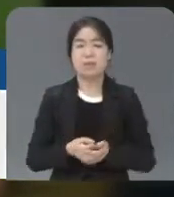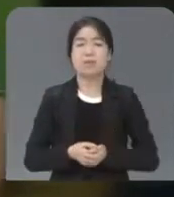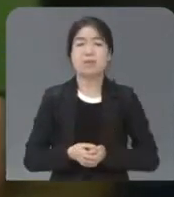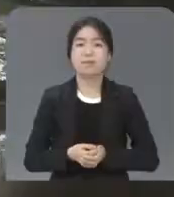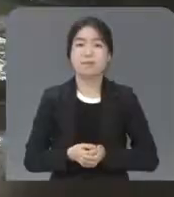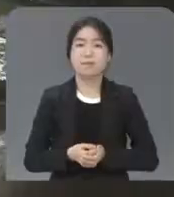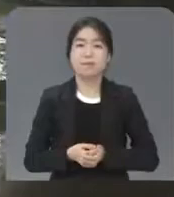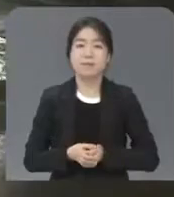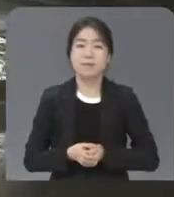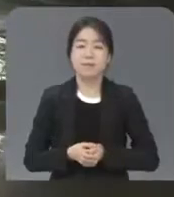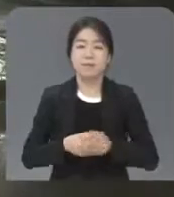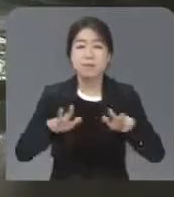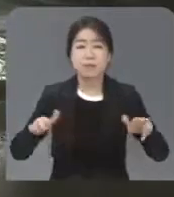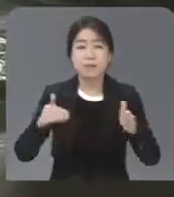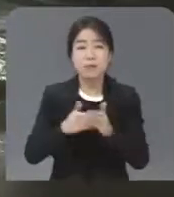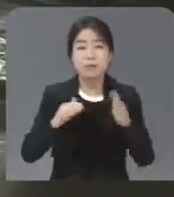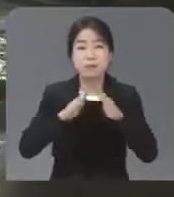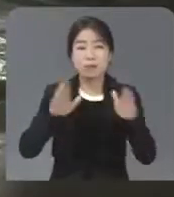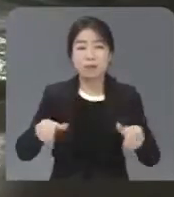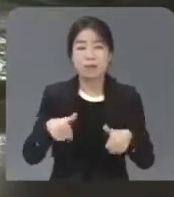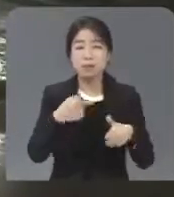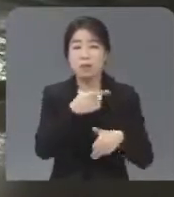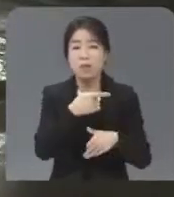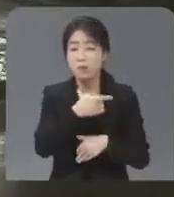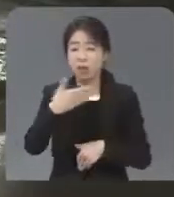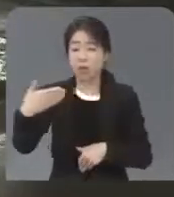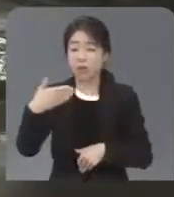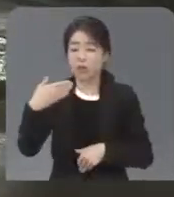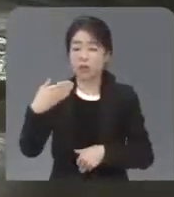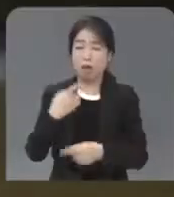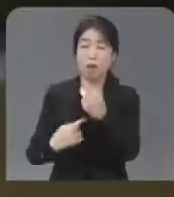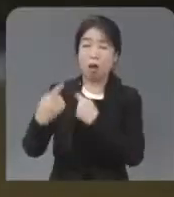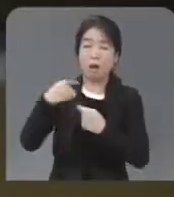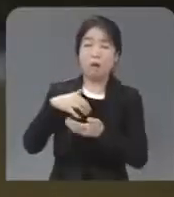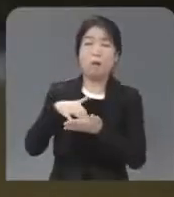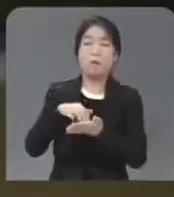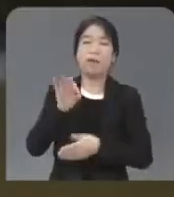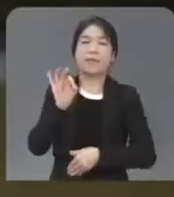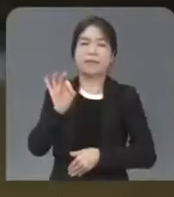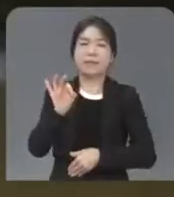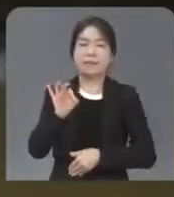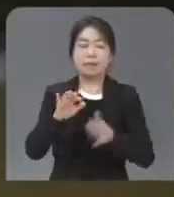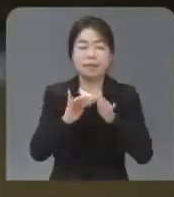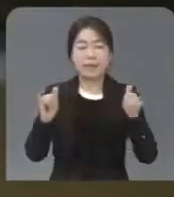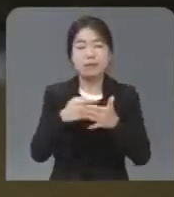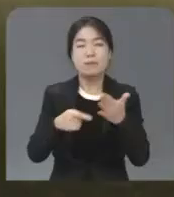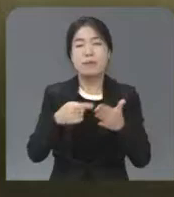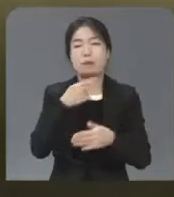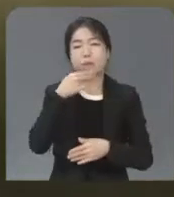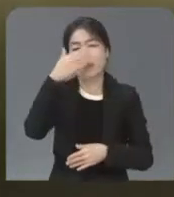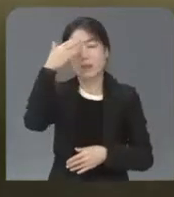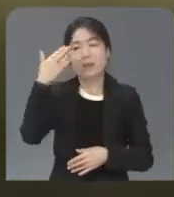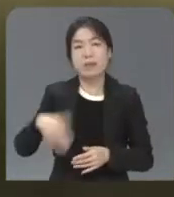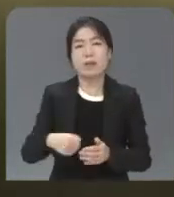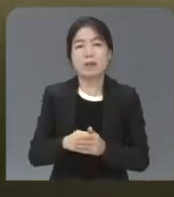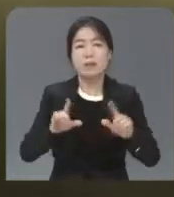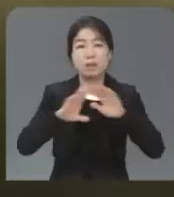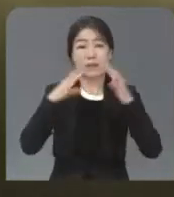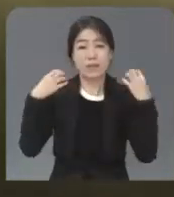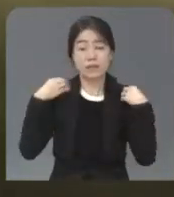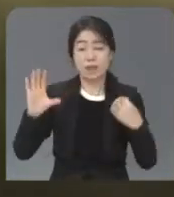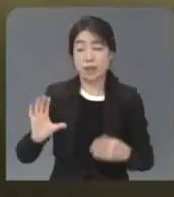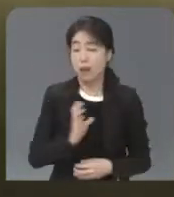있었거든요. 지금까지 전라남도 소방본부에 접수된 침수 신고는 10여 건, 인명피해는 없었습니다. 기상청은